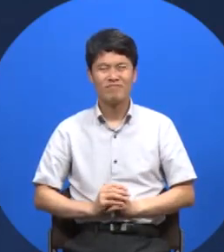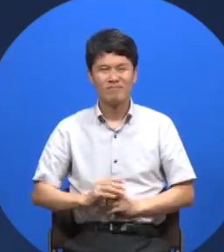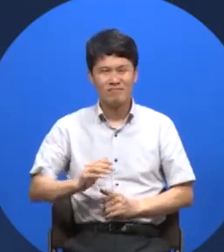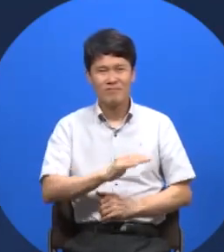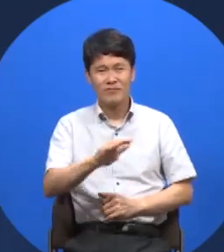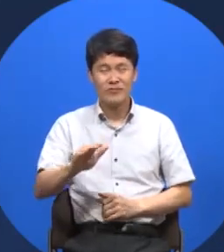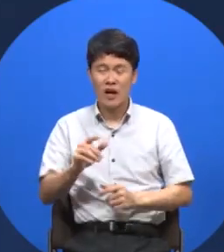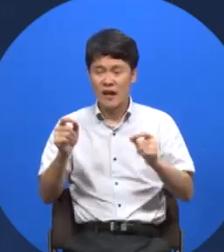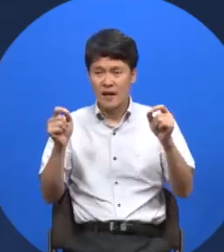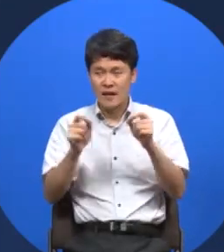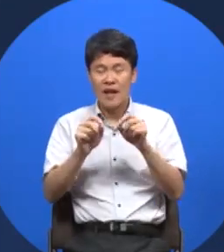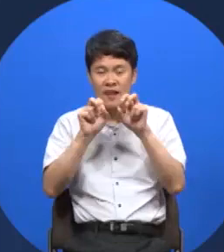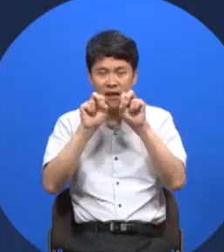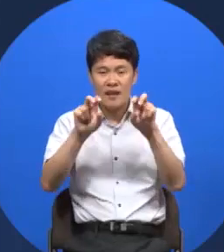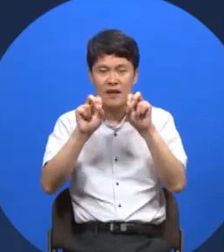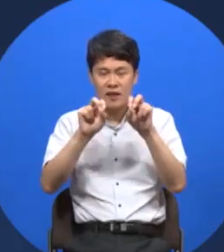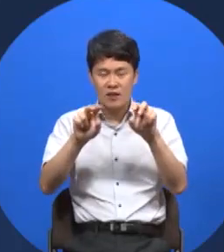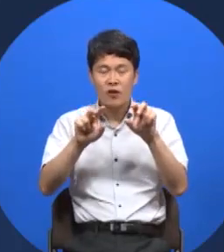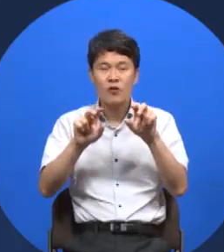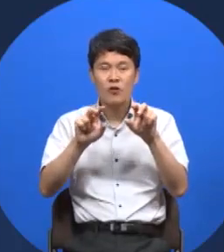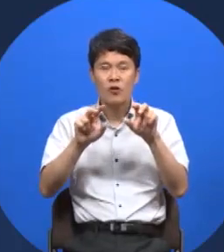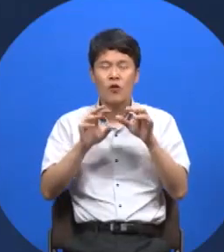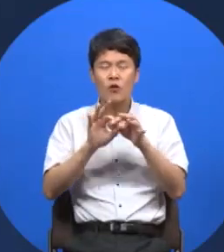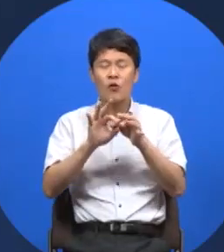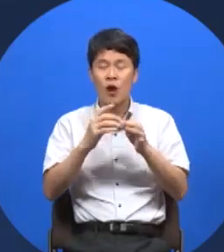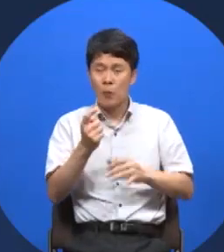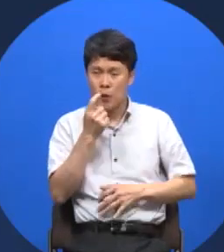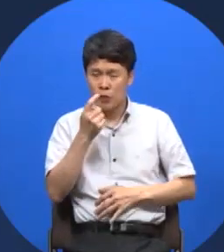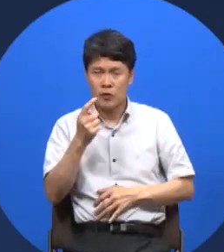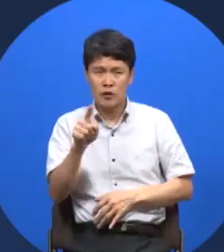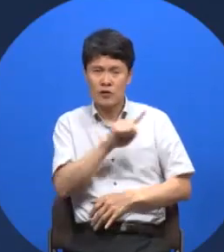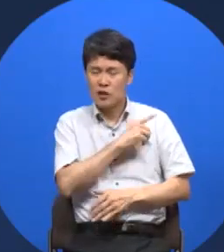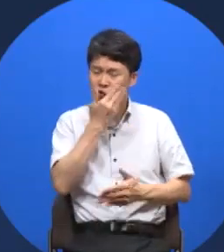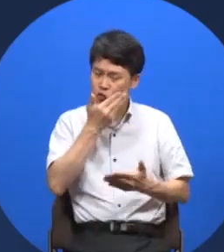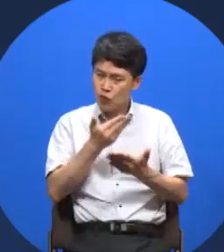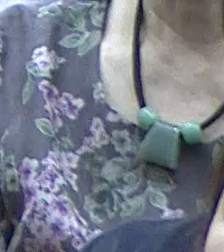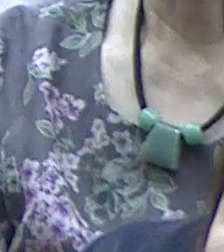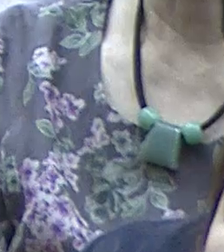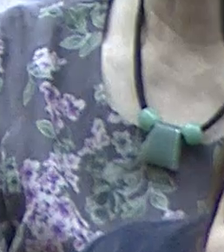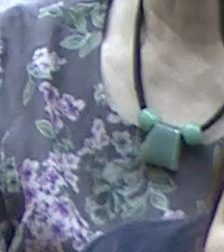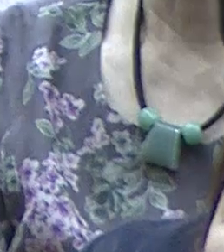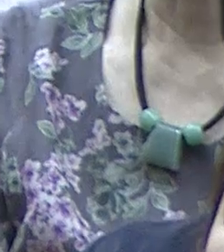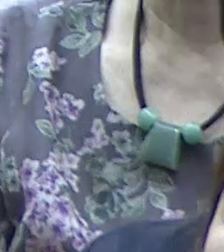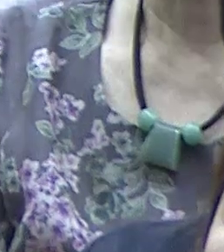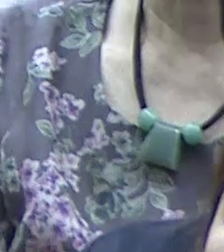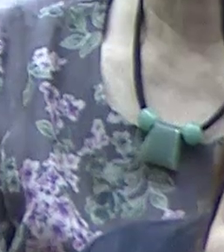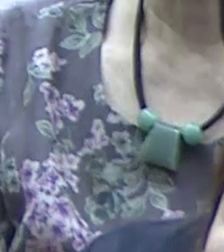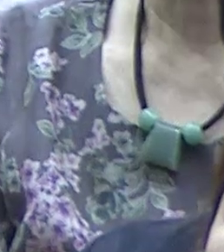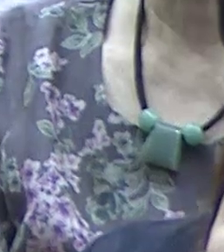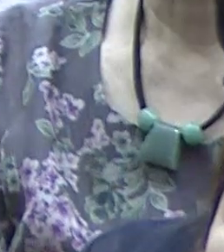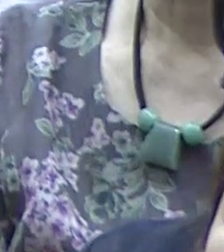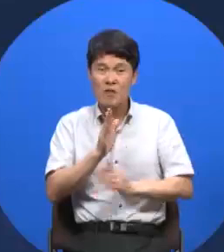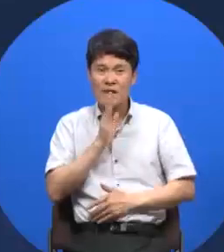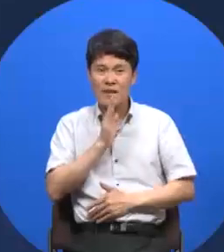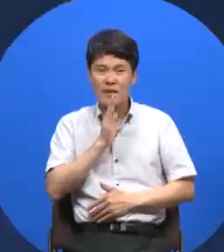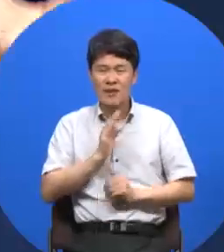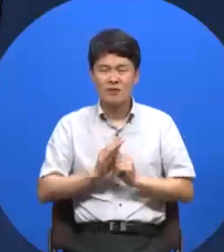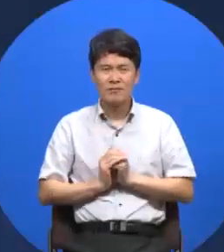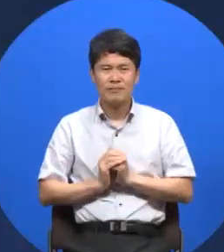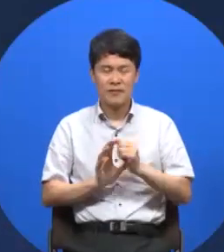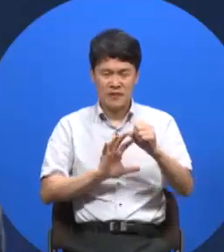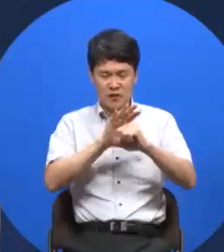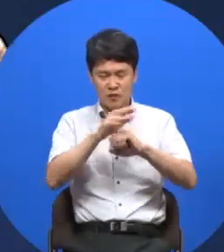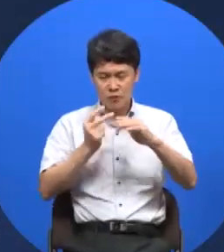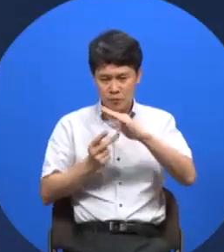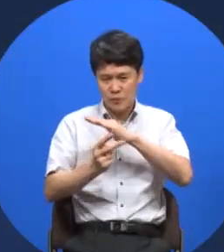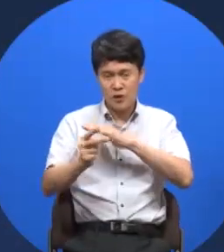우리가 단기 선교를 통해 배웠어야 할 가장 중요한 레슨, 감사의 기도가 아니겠습니까? 지구촌